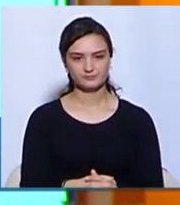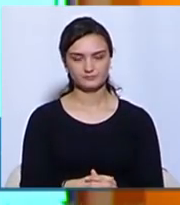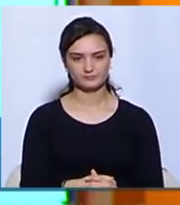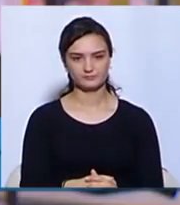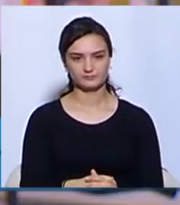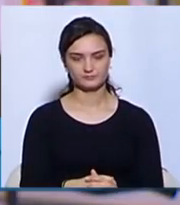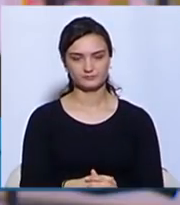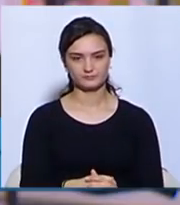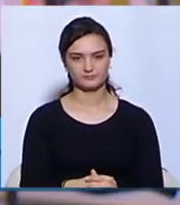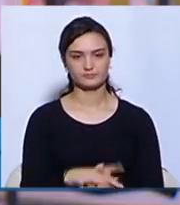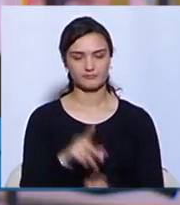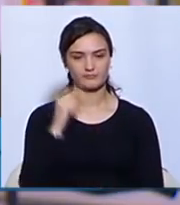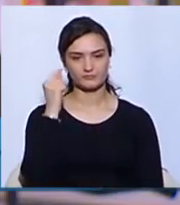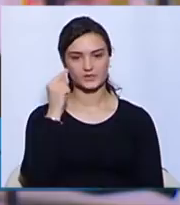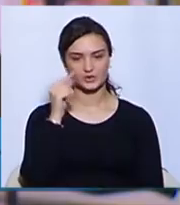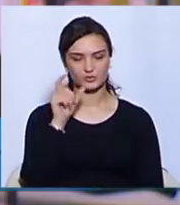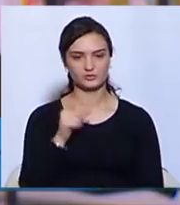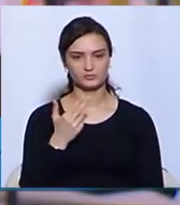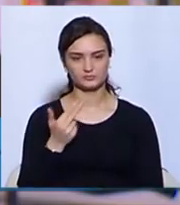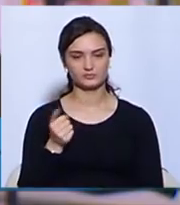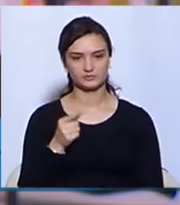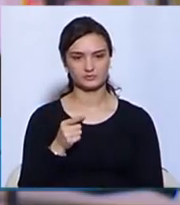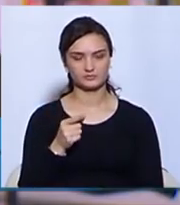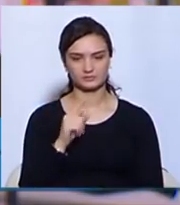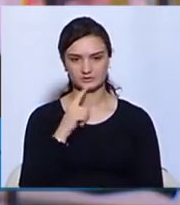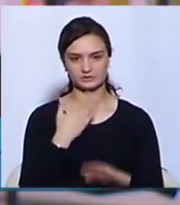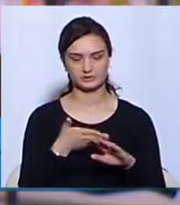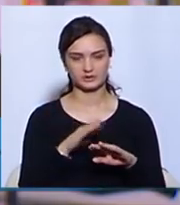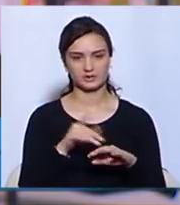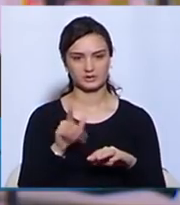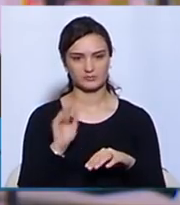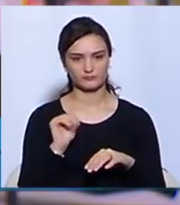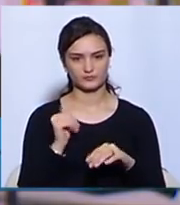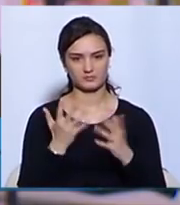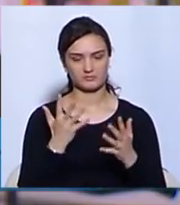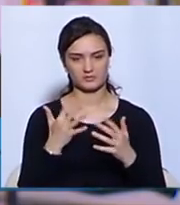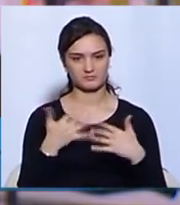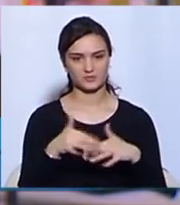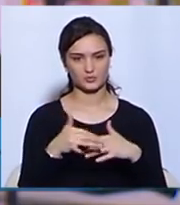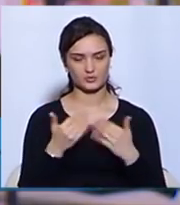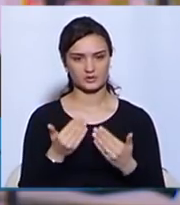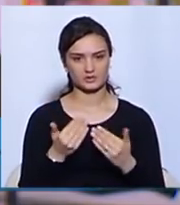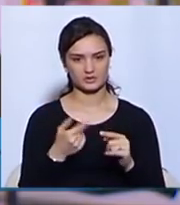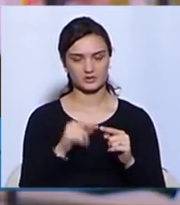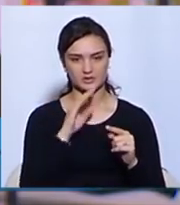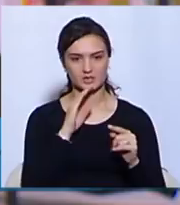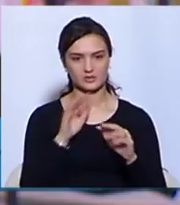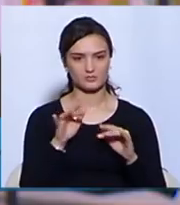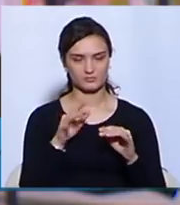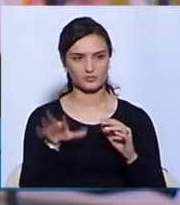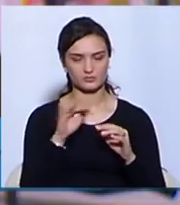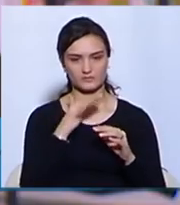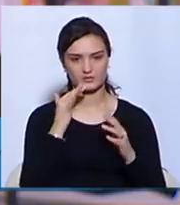ნამდვილად რაღაცა ფსიქოლოგიური განწყობა არის, ძნელად დამშვიდობება ალბათ მენსტრუაციულ ფუნქციასთან ეს ქალების